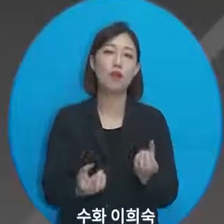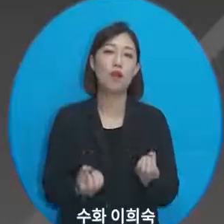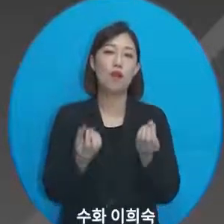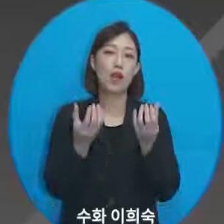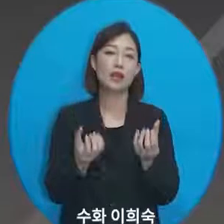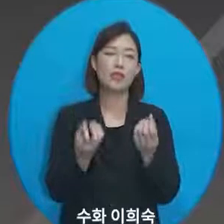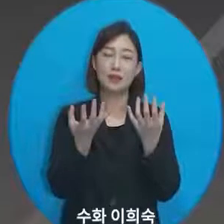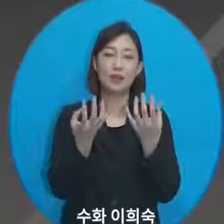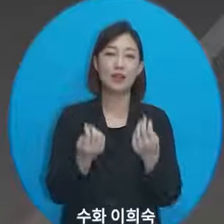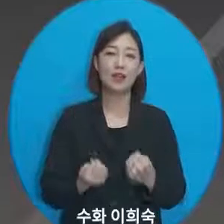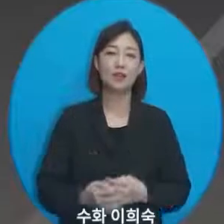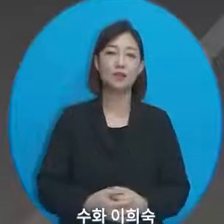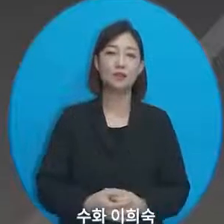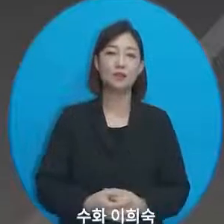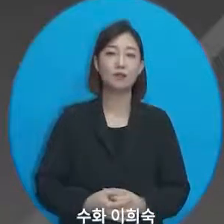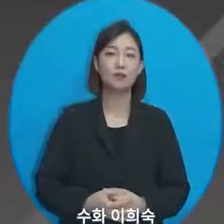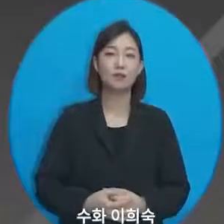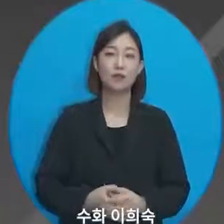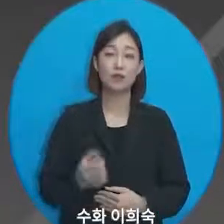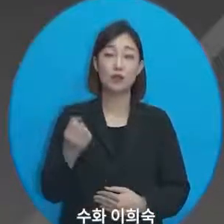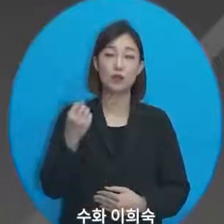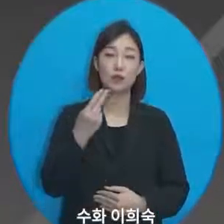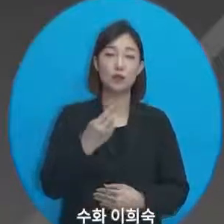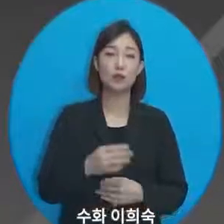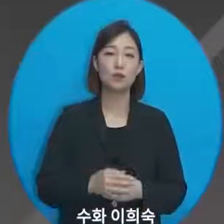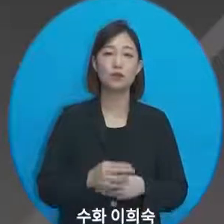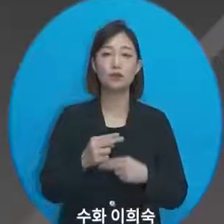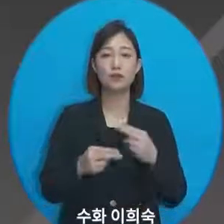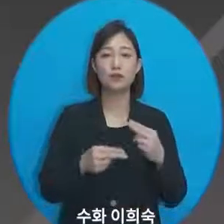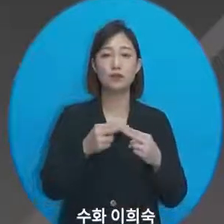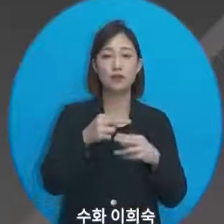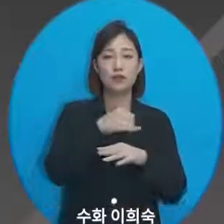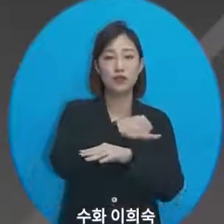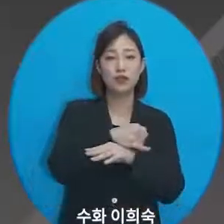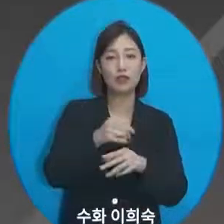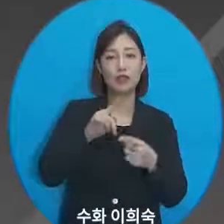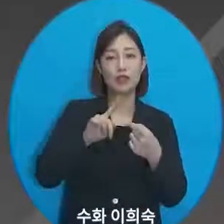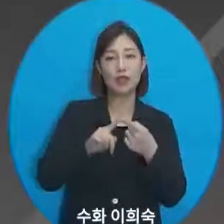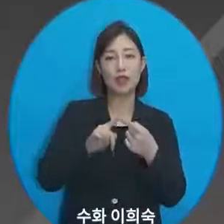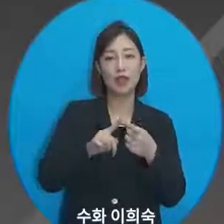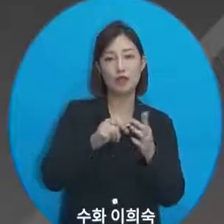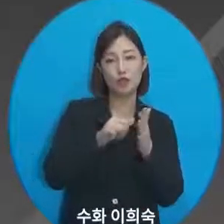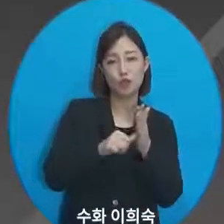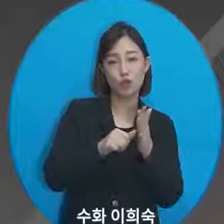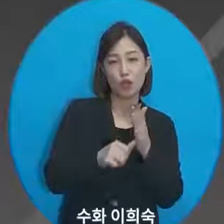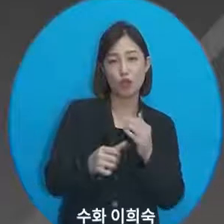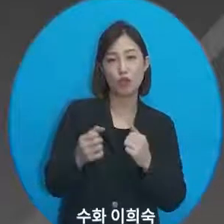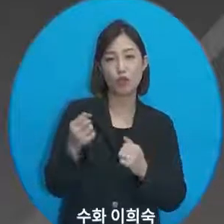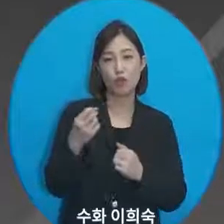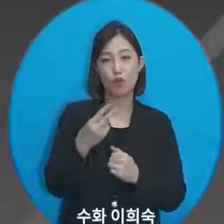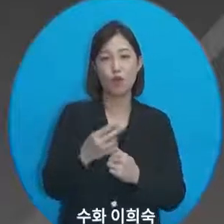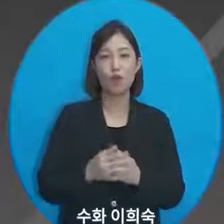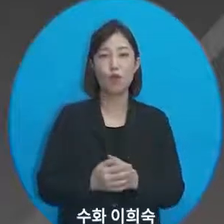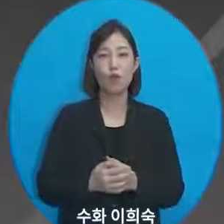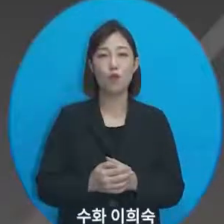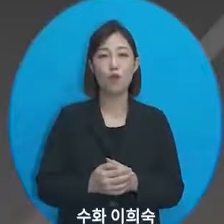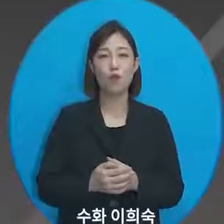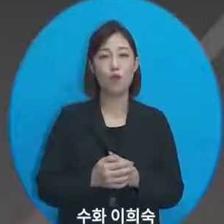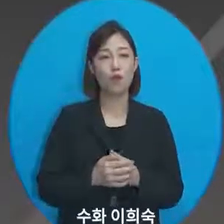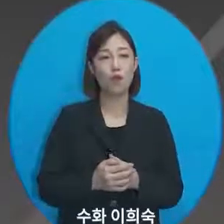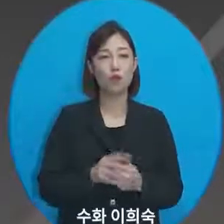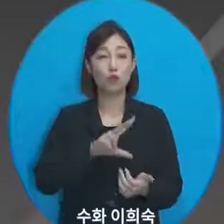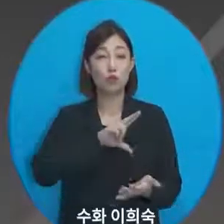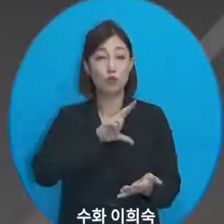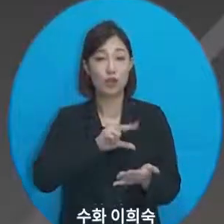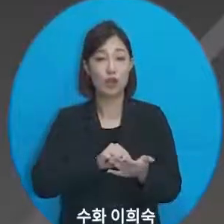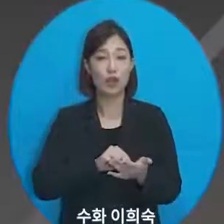볼 수가 있습니다. 그리고 더 나아가 그런 유니버셜 디자인에 대한 제품서부터 또는 그런 어떤 컨셉이라든지